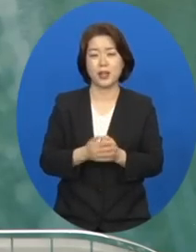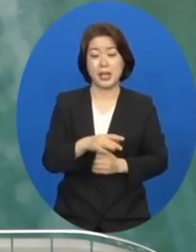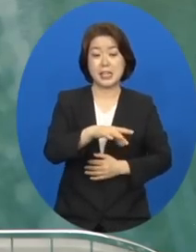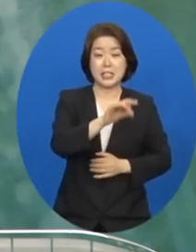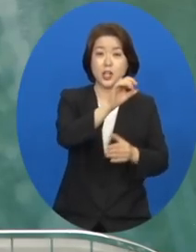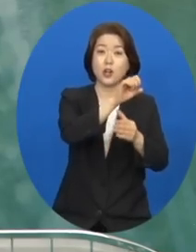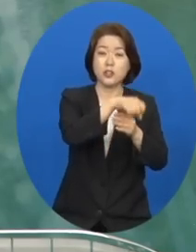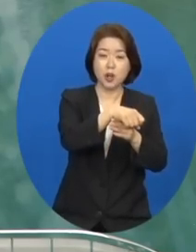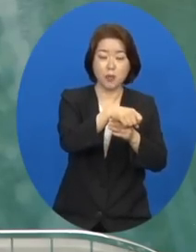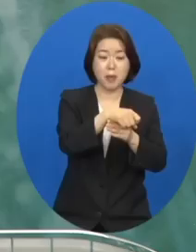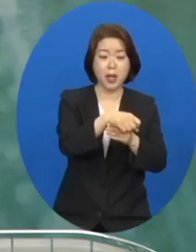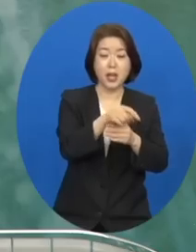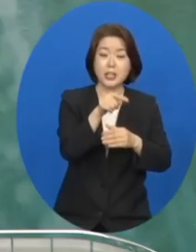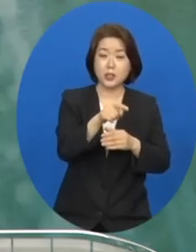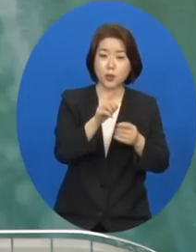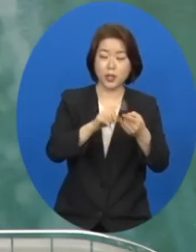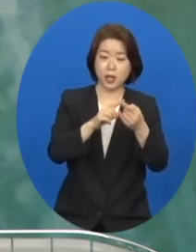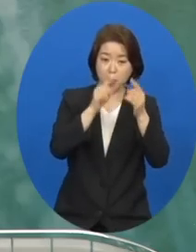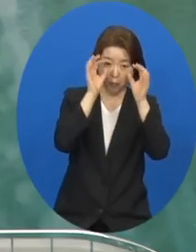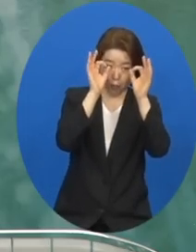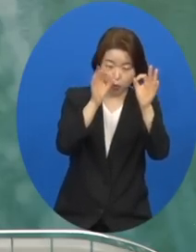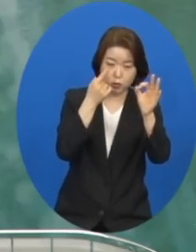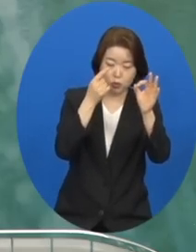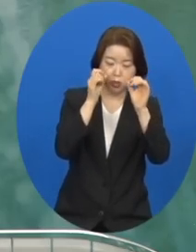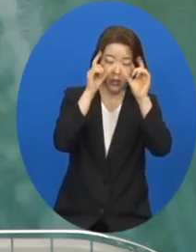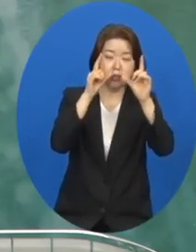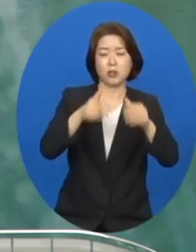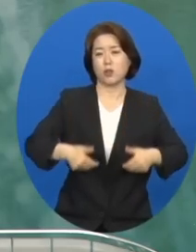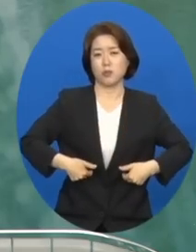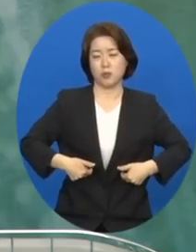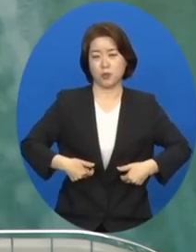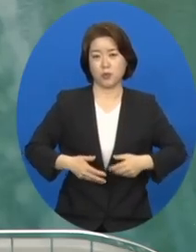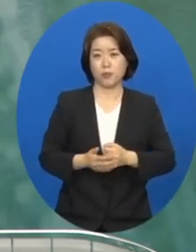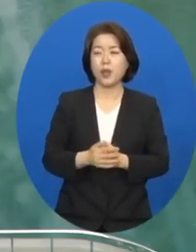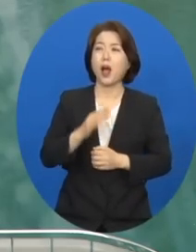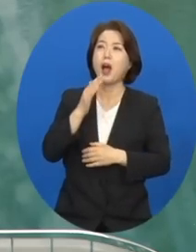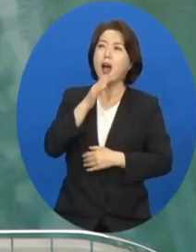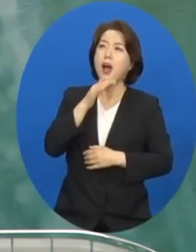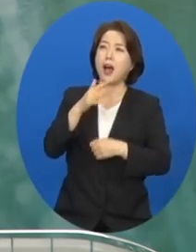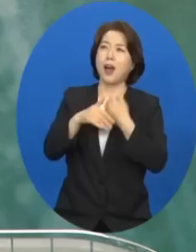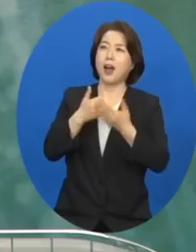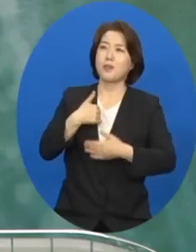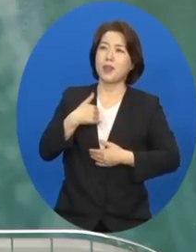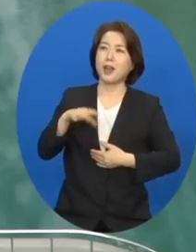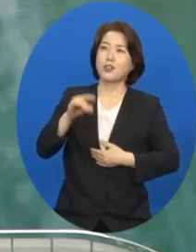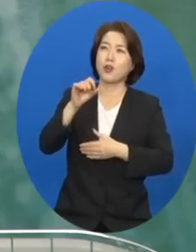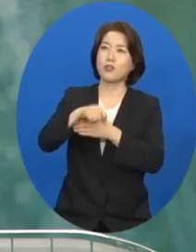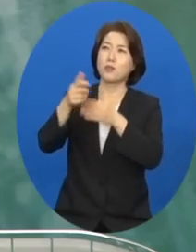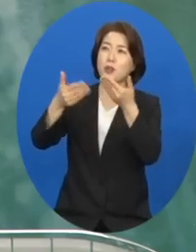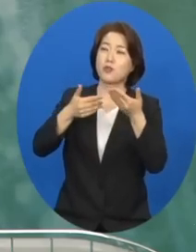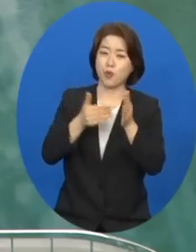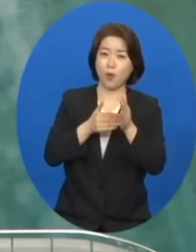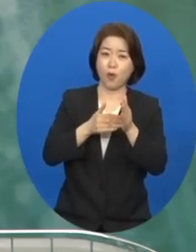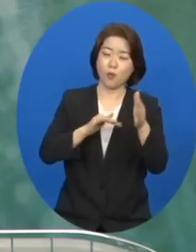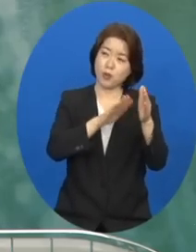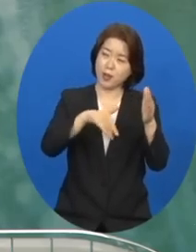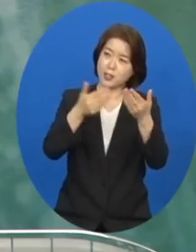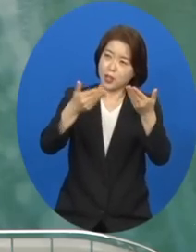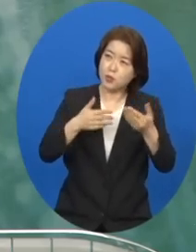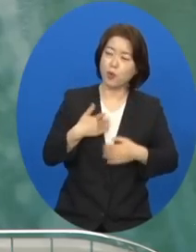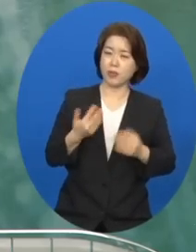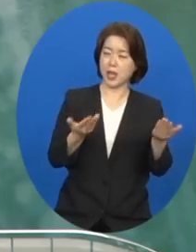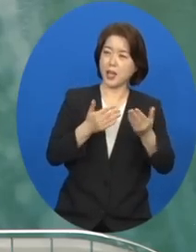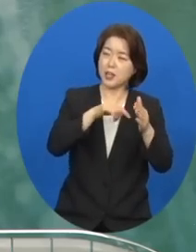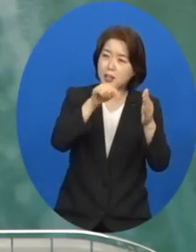열매를 보는 눈이 너무나 중요해요 하나님이 나에게 2000 열매를 주었구나 우리 가정에 졌구나 내일